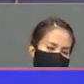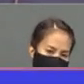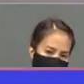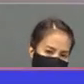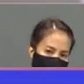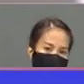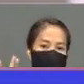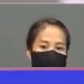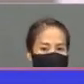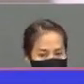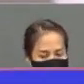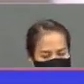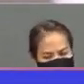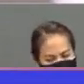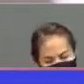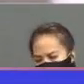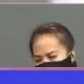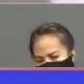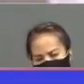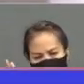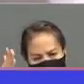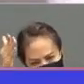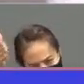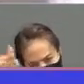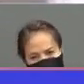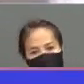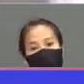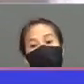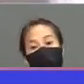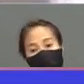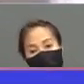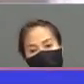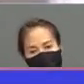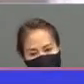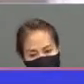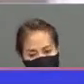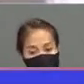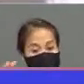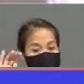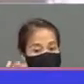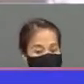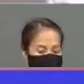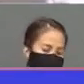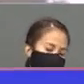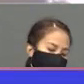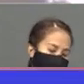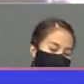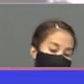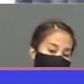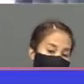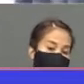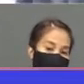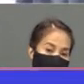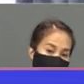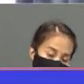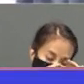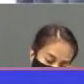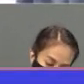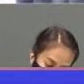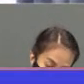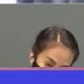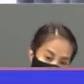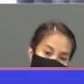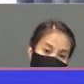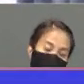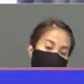งบประมาณที่ได้รับเนี่ย 33ล้านกว่าบาทค่ะเพื่อที่จะไปพัฒนาห้องปฏิบัติการทดสอบวัคซีนและยาใน